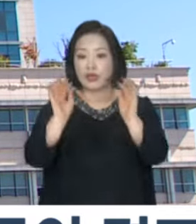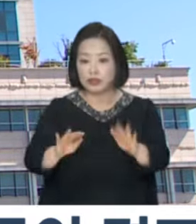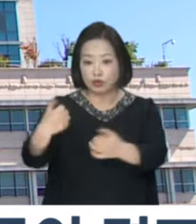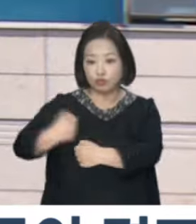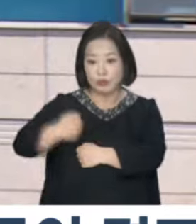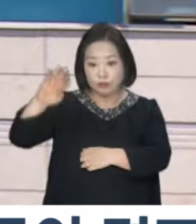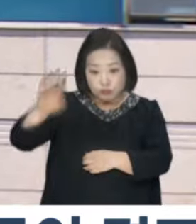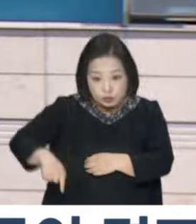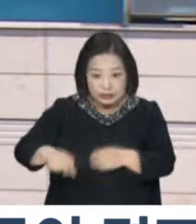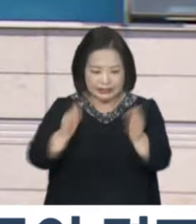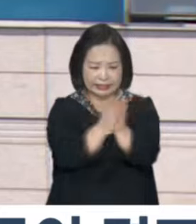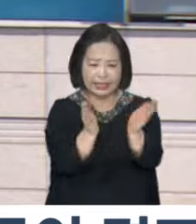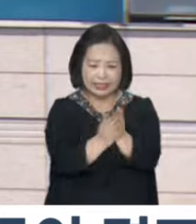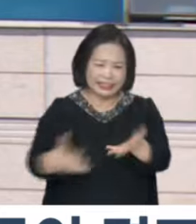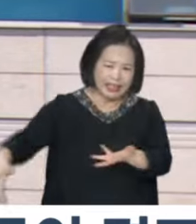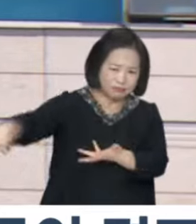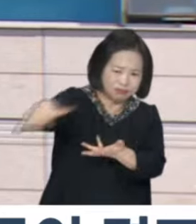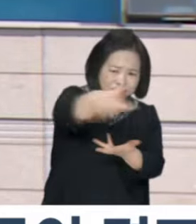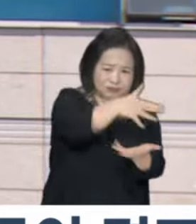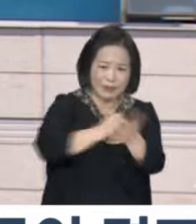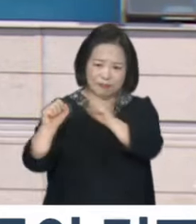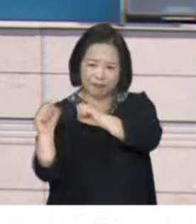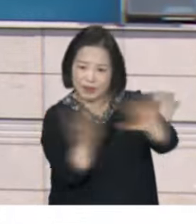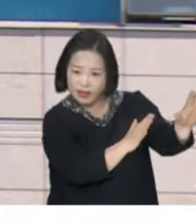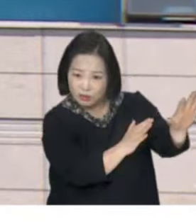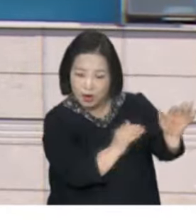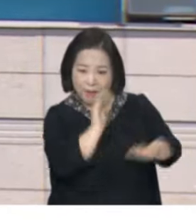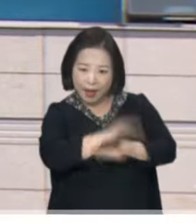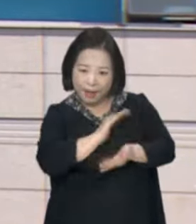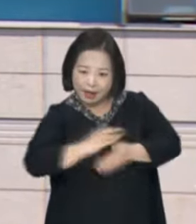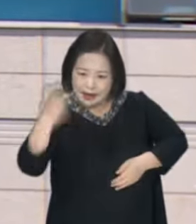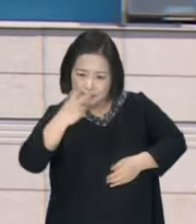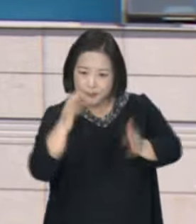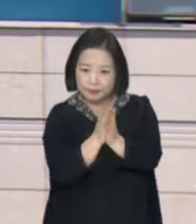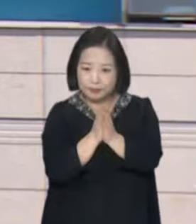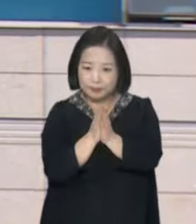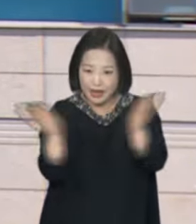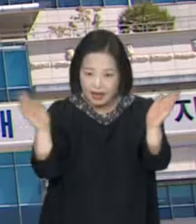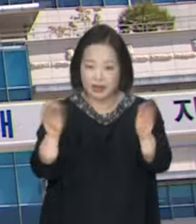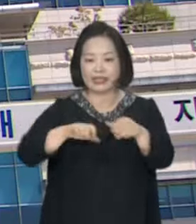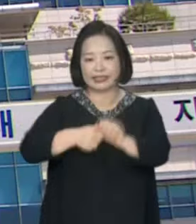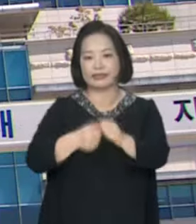국방부는 교재를 전량 회수하고 발간 과정에 대한 감사에 들어갔습니다